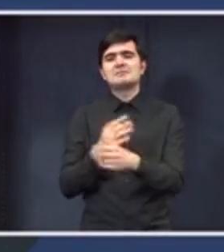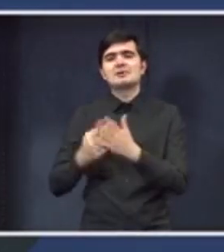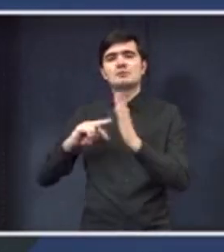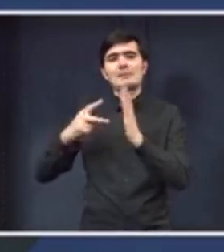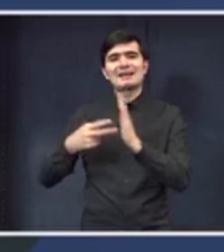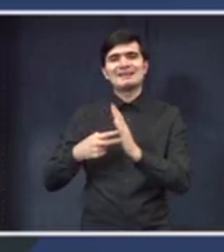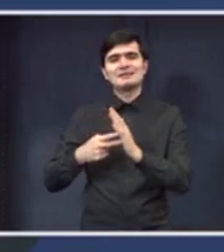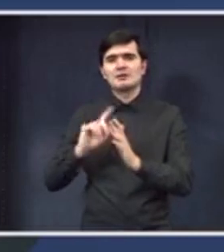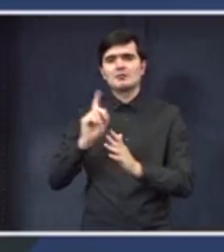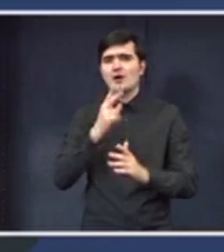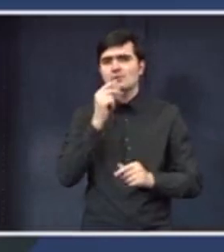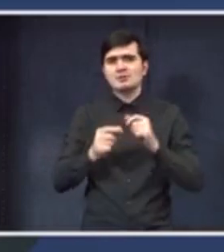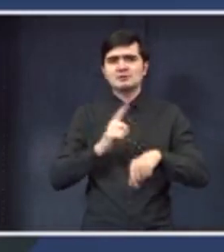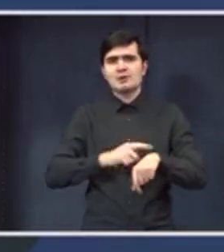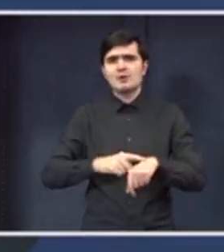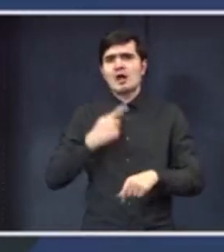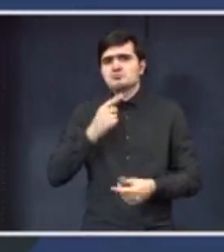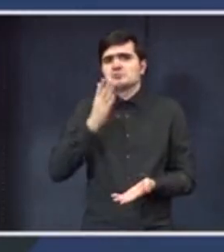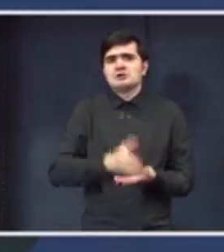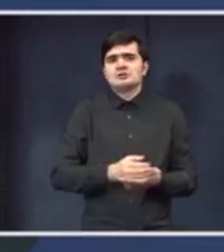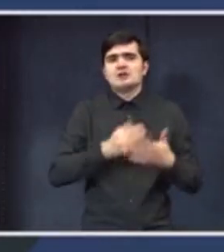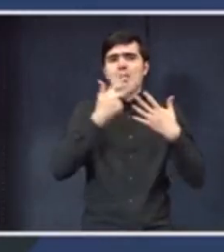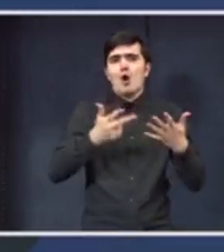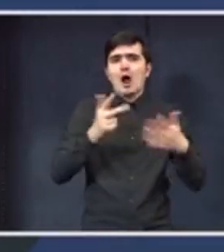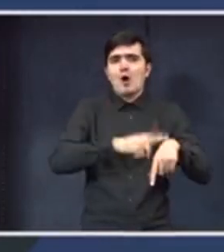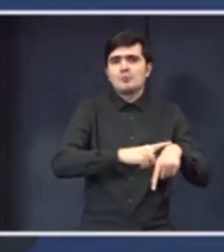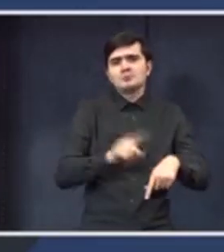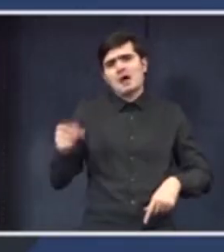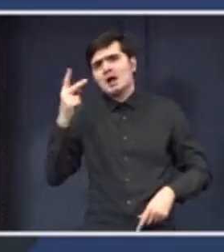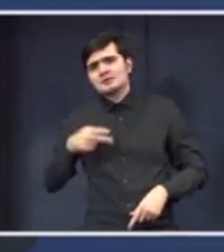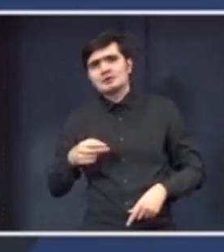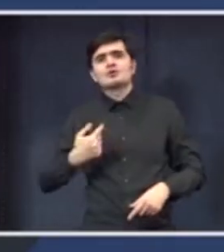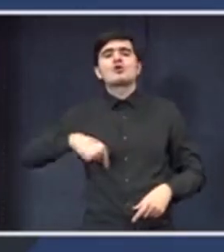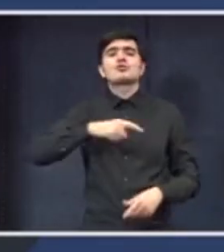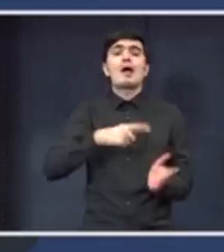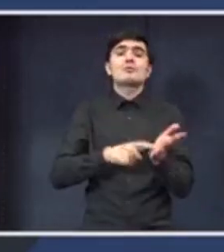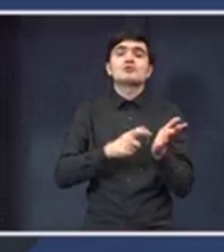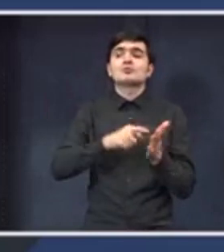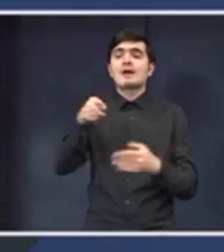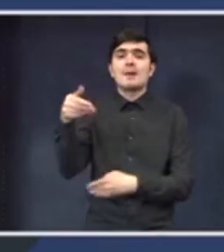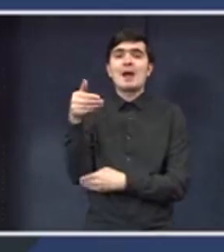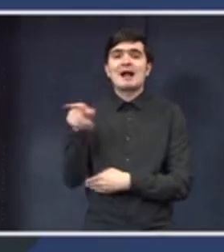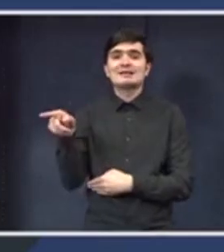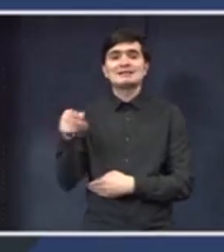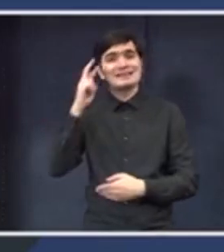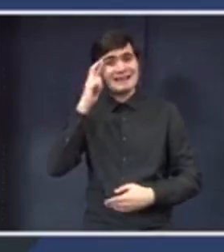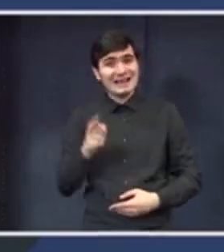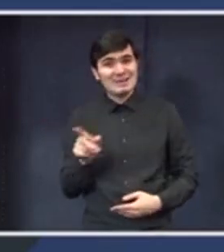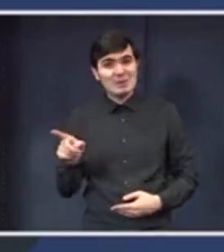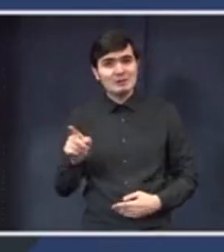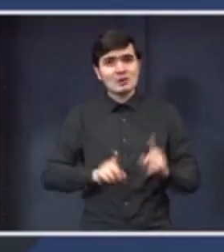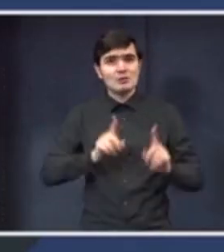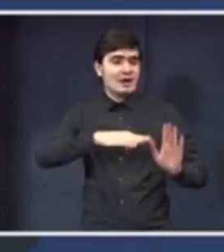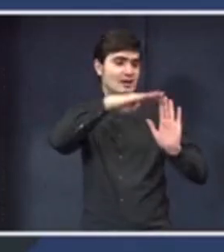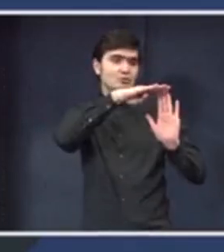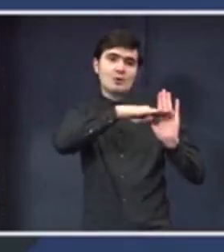am discutat despre ora. Ora 18 au spus, asta este decizie, o înțeleg. Noi am cerut de la magazine respectarea unor anumite norme